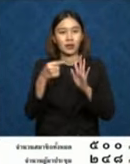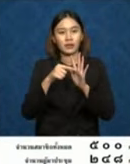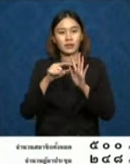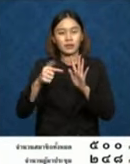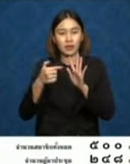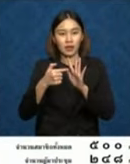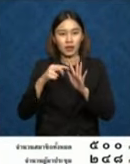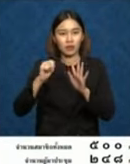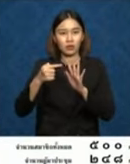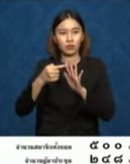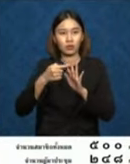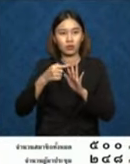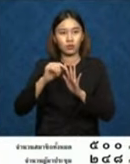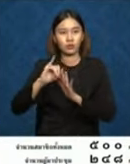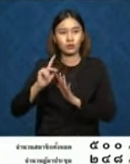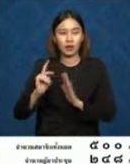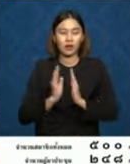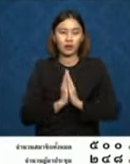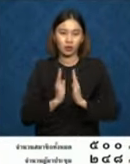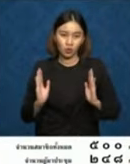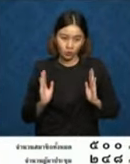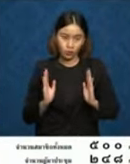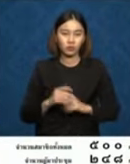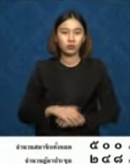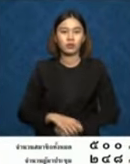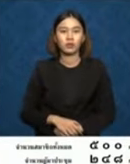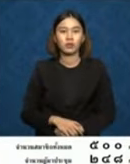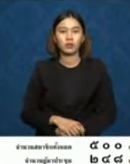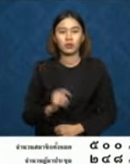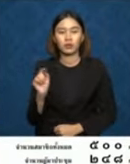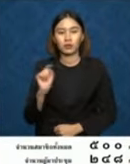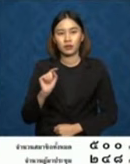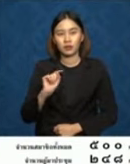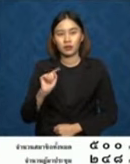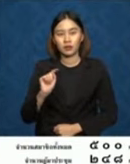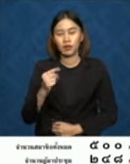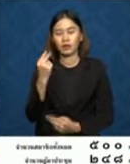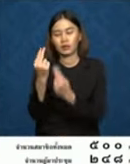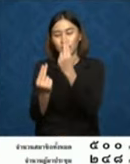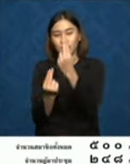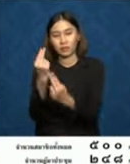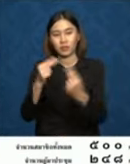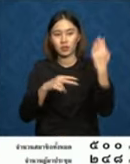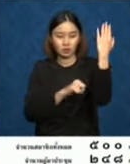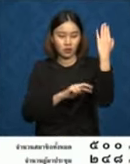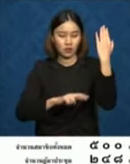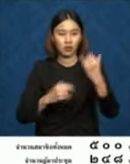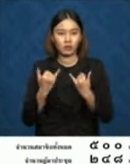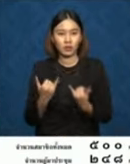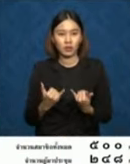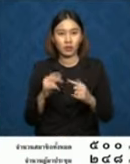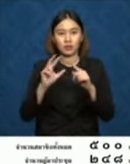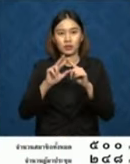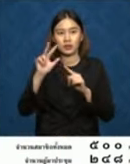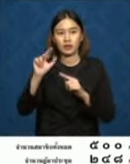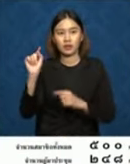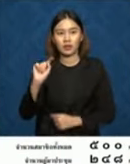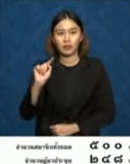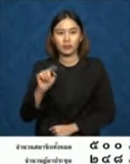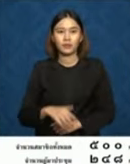ด้วยครับท่านประธานครับก็ต้องขอบคุณท่านเป็นอย่างมากนะครับที่ได้ไปเยี่ยมนราธิวาสในครั้งนี้เรื่องที่3ครับ